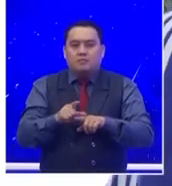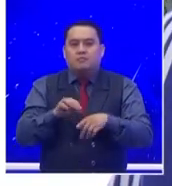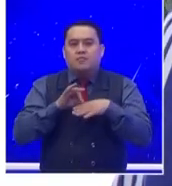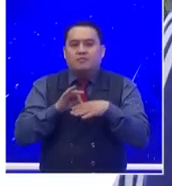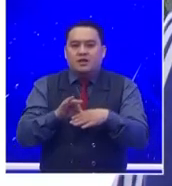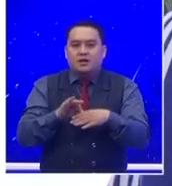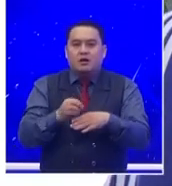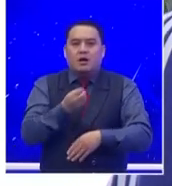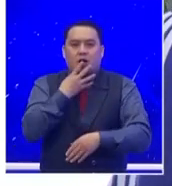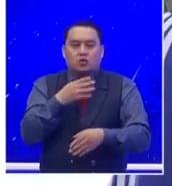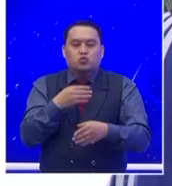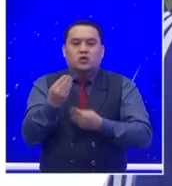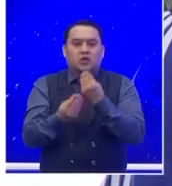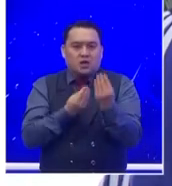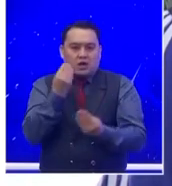хороший